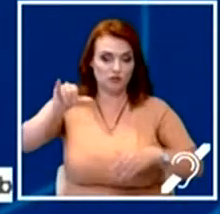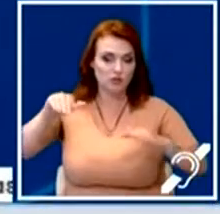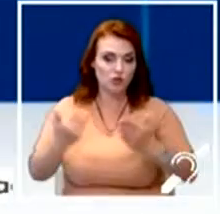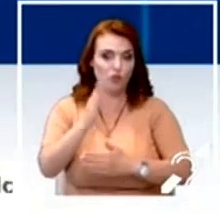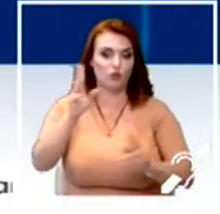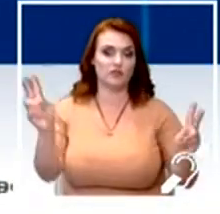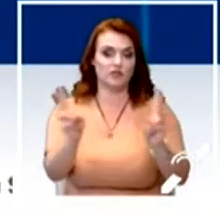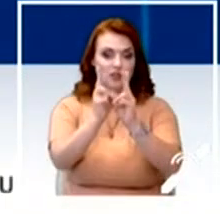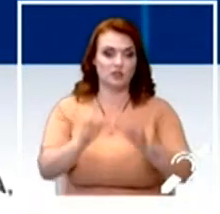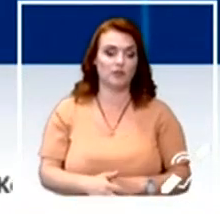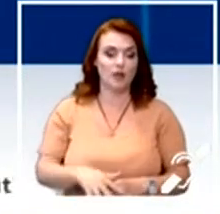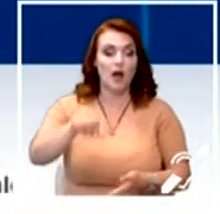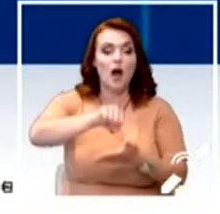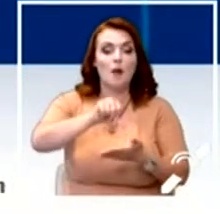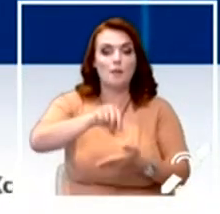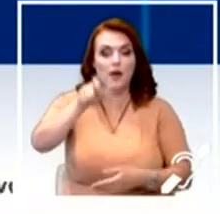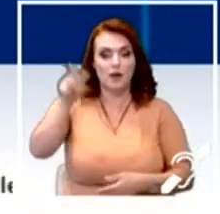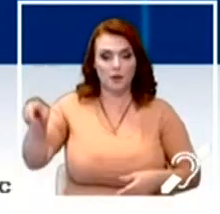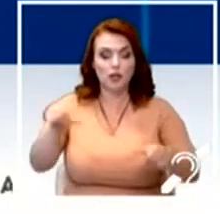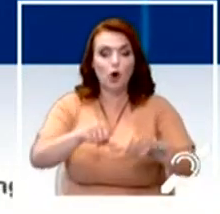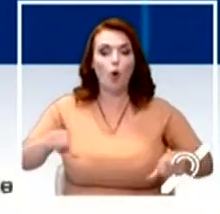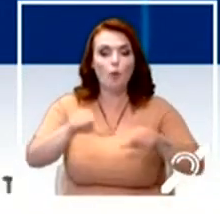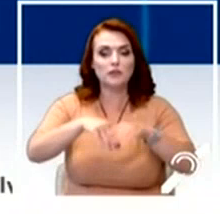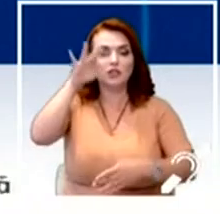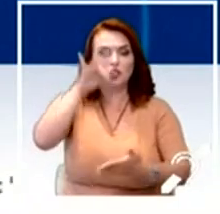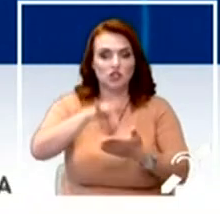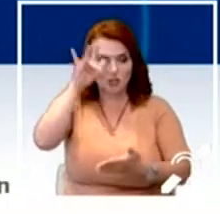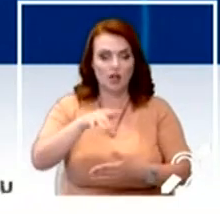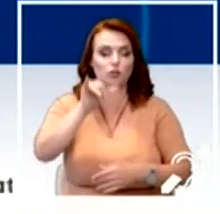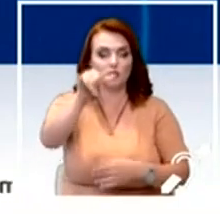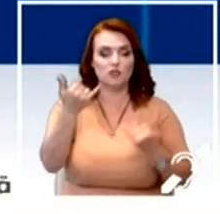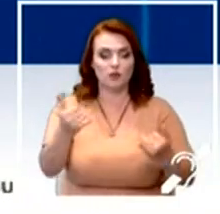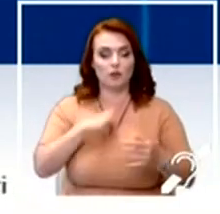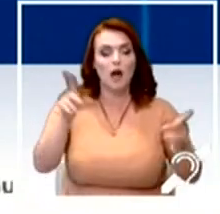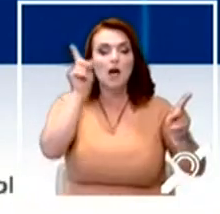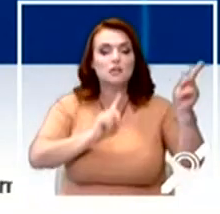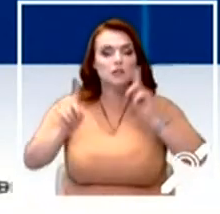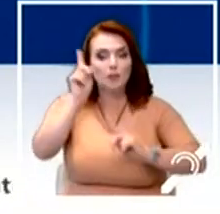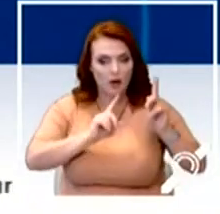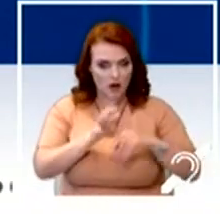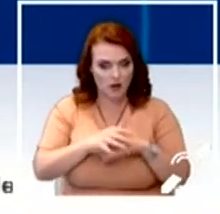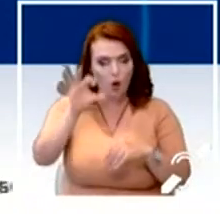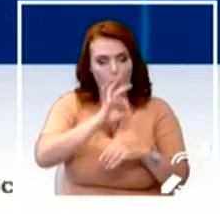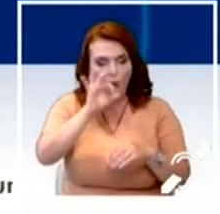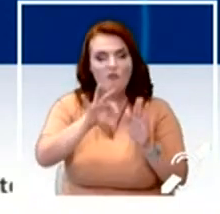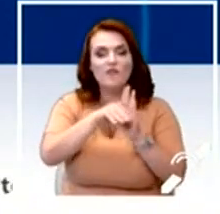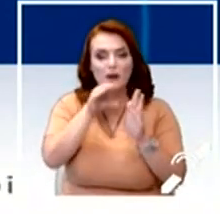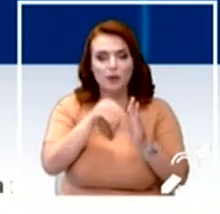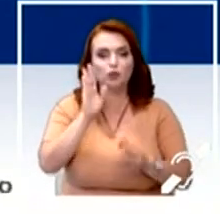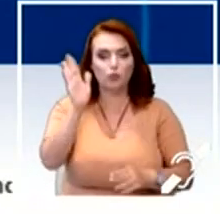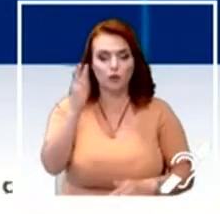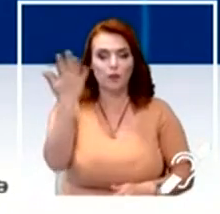Membrii Comisiei Electorale Centrale s-au întrunit astăzi într-o ședință la care sunt discutate subiecte legate de alegerile locale generale din 5